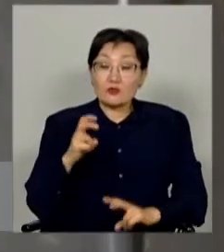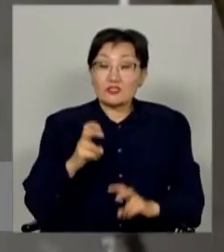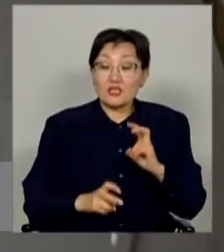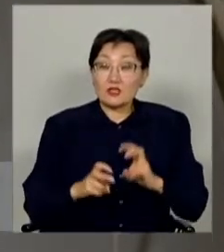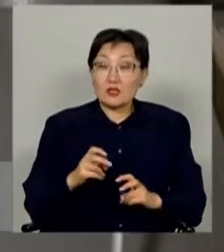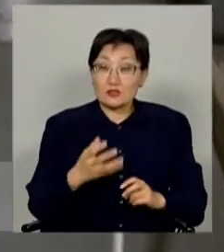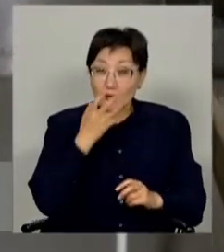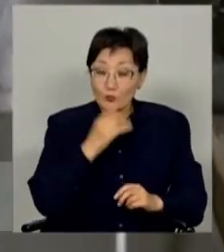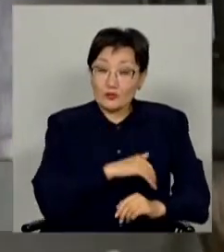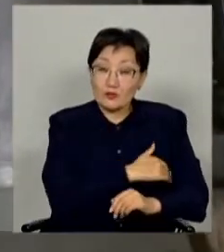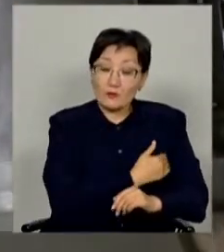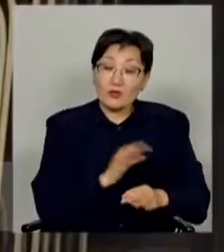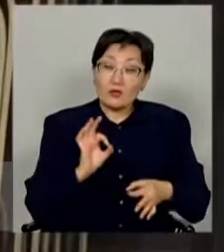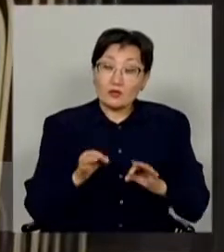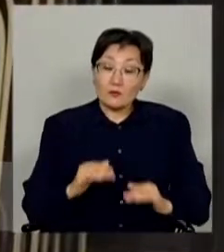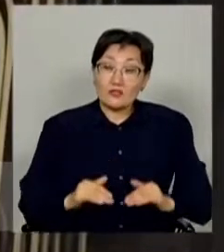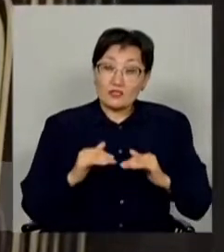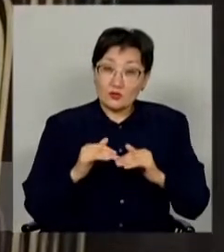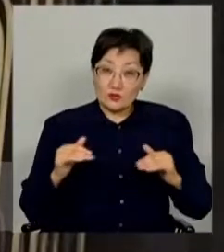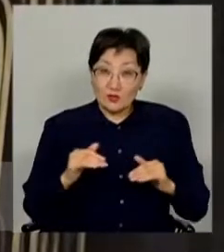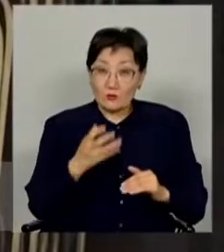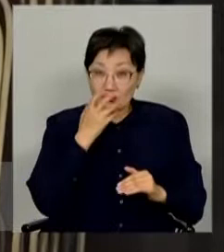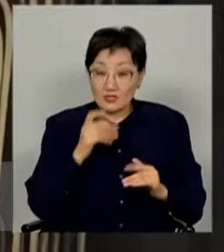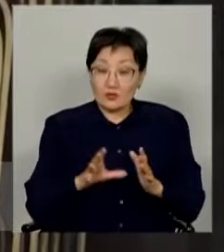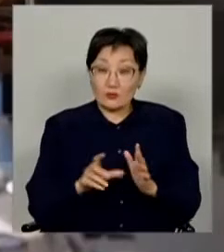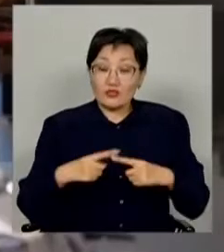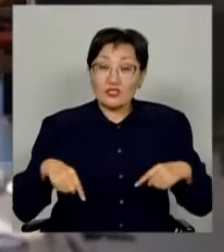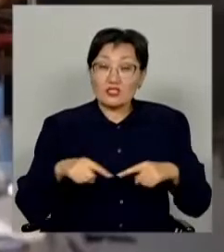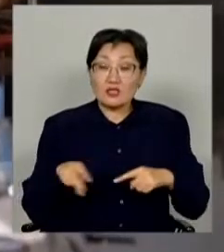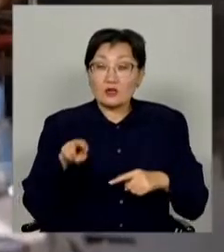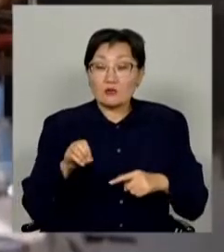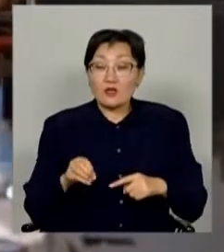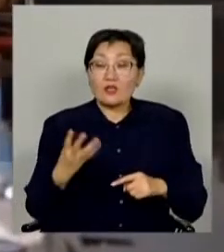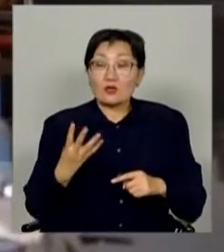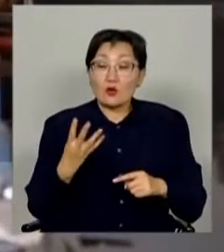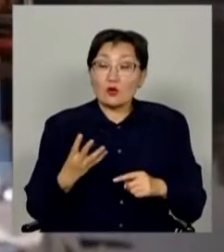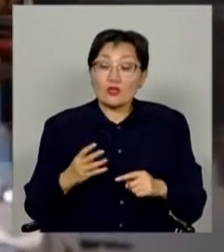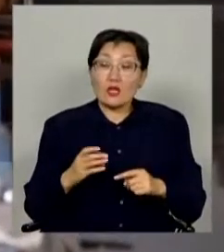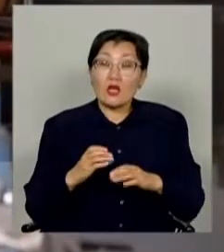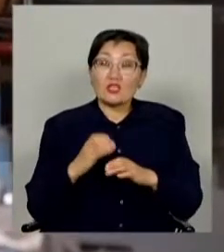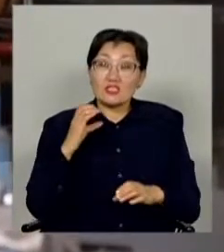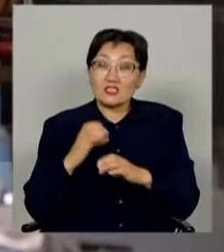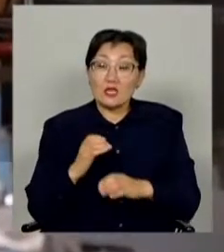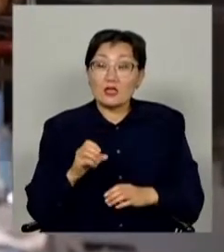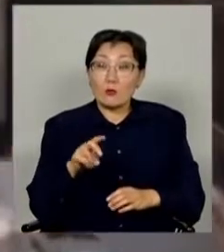ауа температурасы қалыпты деңгейге жеткен. Жылу электр орталығына сондай-ақ 4 цистерна мазут